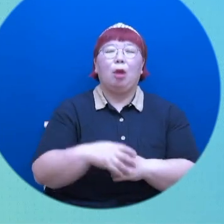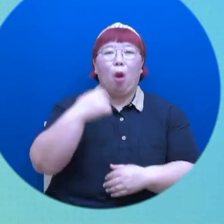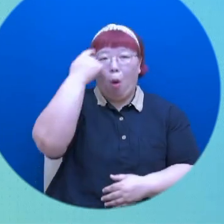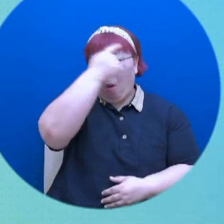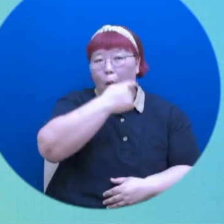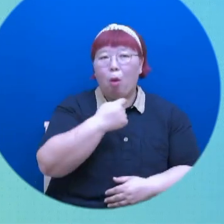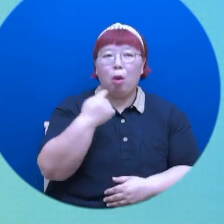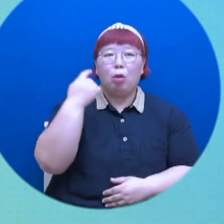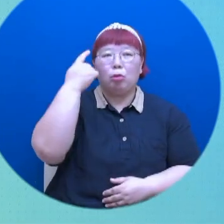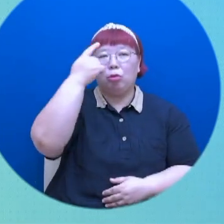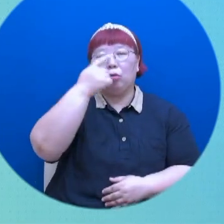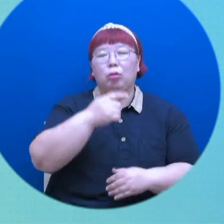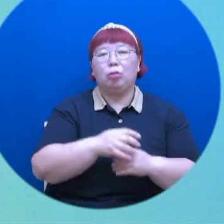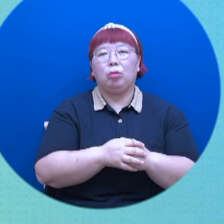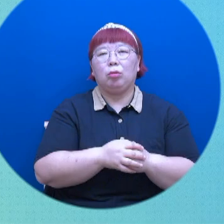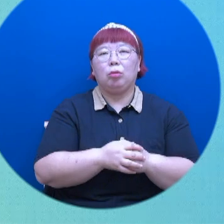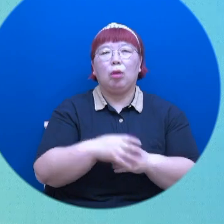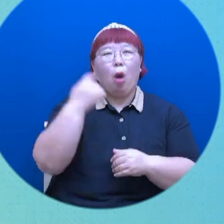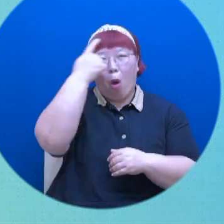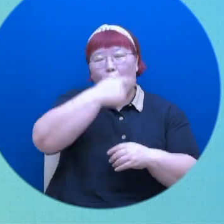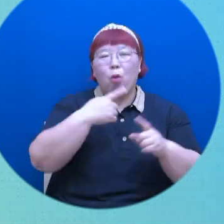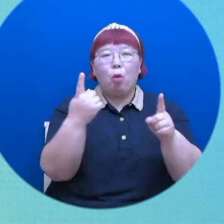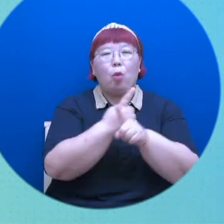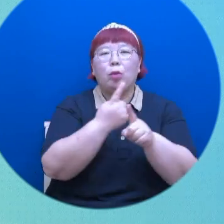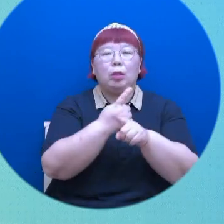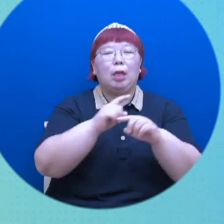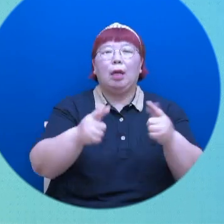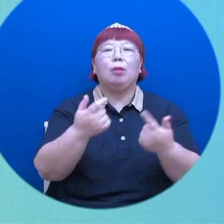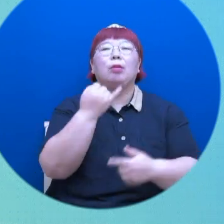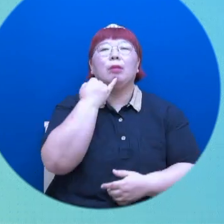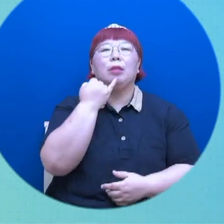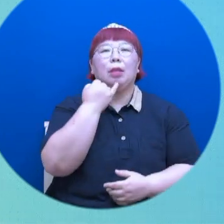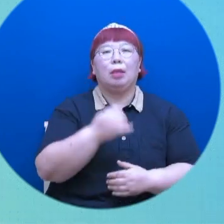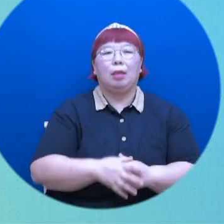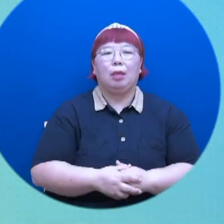얼굴 고치지 않아도 괜찮아.